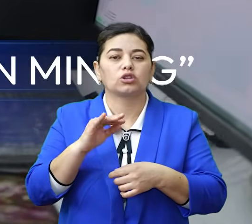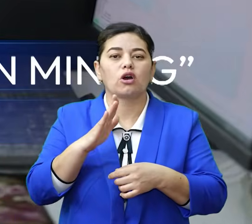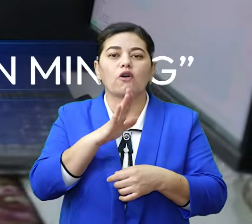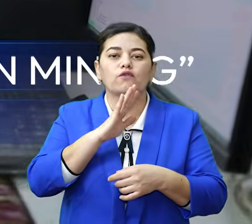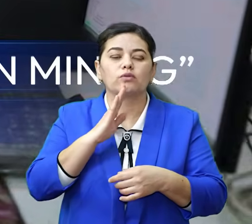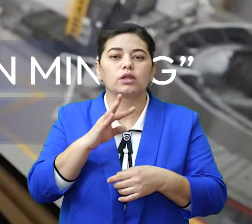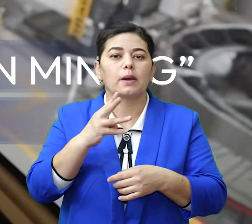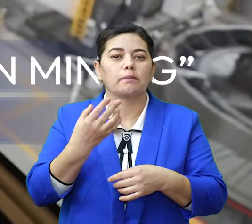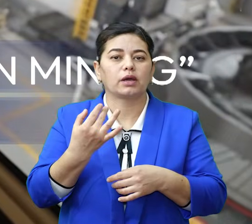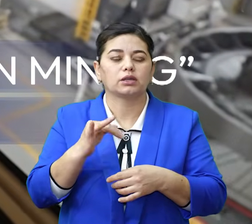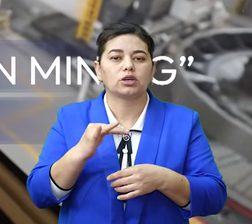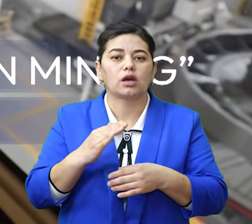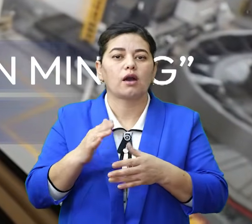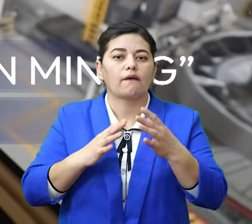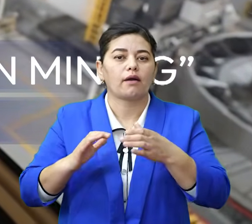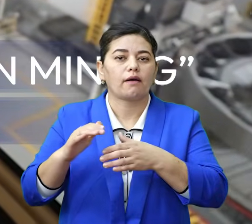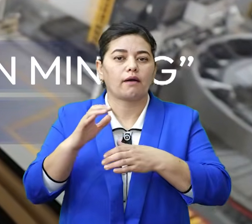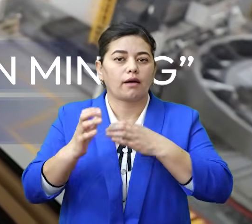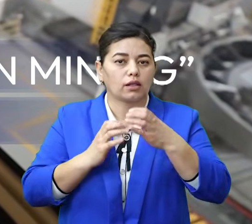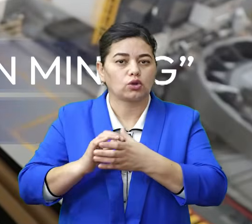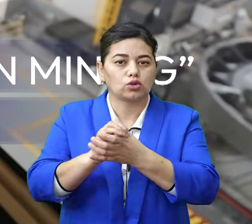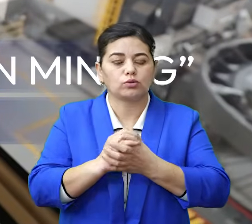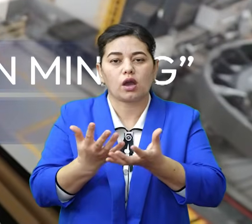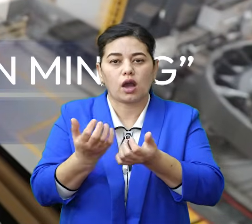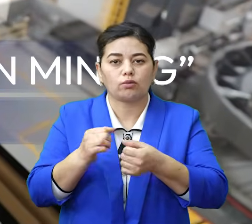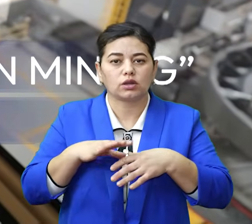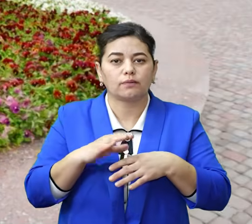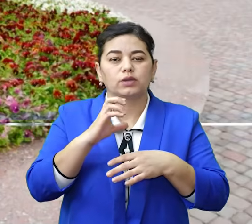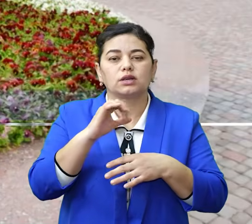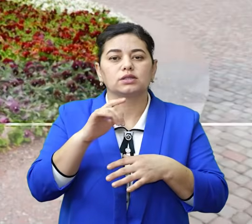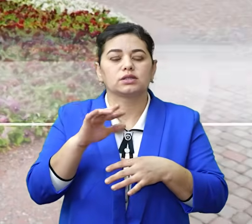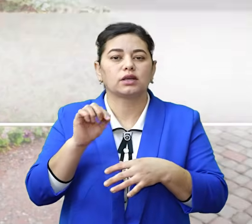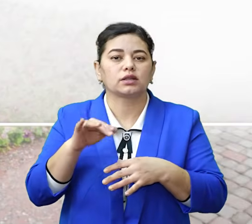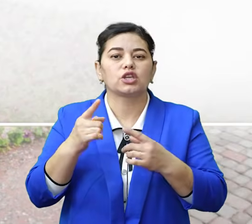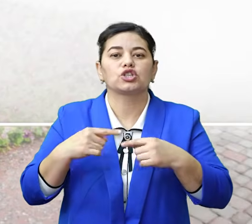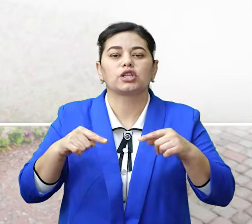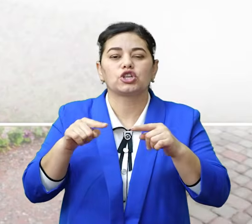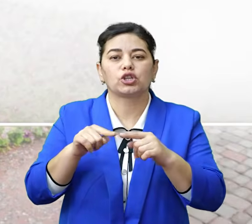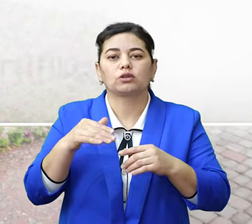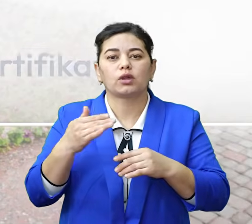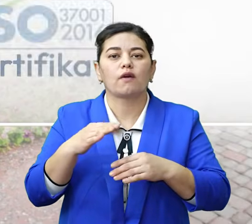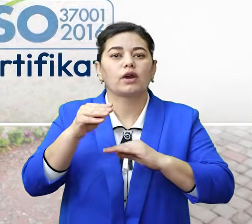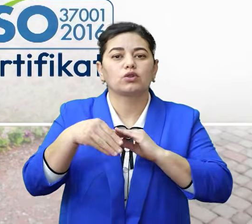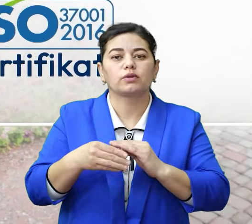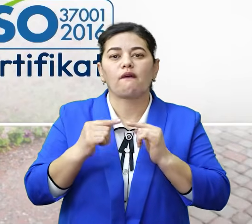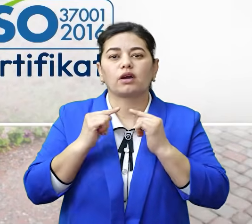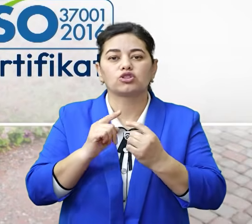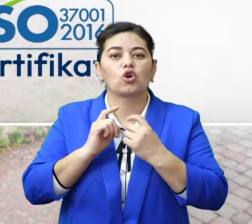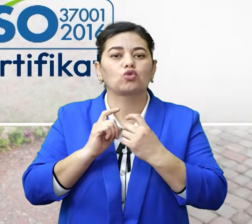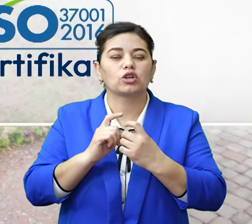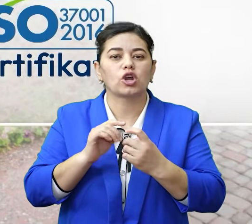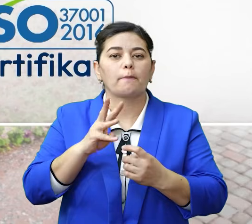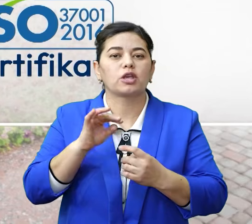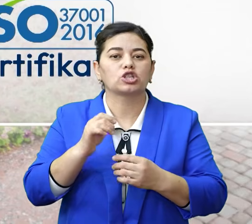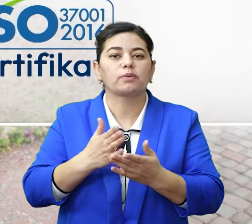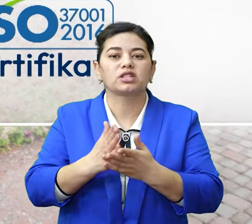in Mining xalqaro uyushmasi a'zoligiga qabul qilingani, CERT International tashkiloti tomonidan korrupsiyaga qarshi kurashish